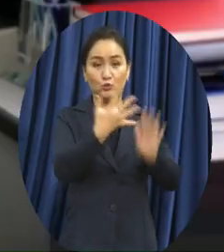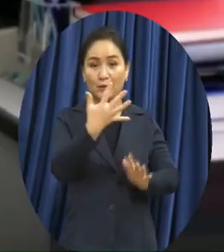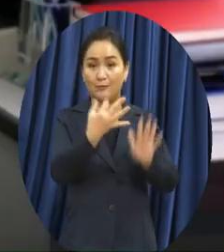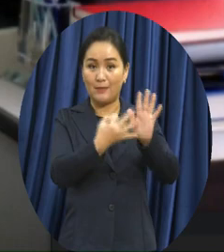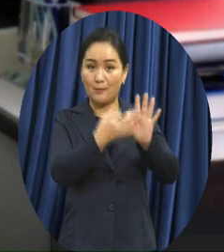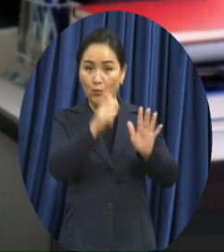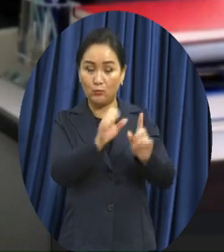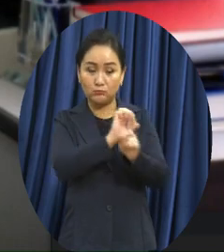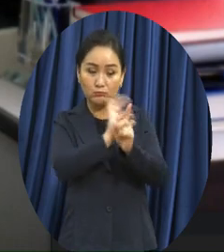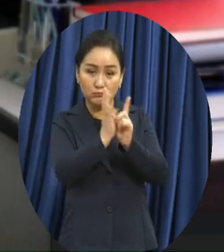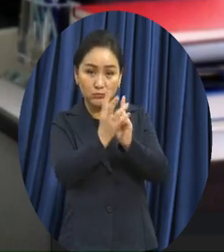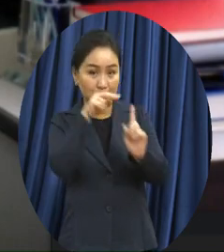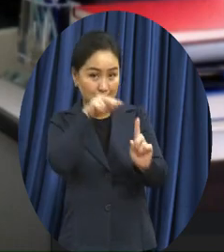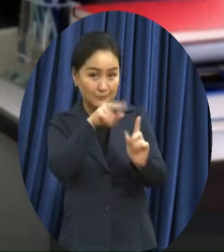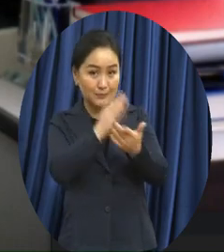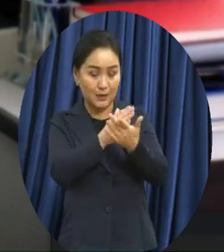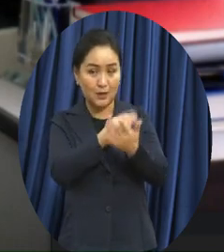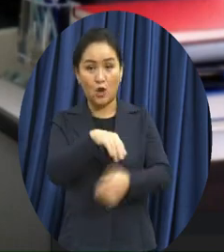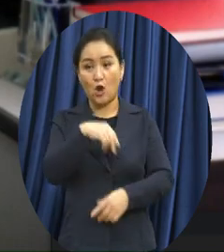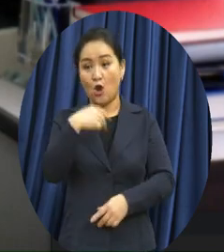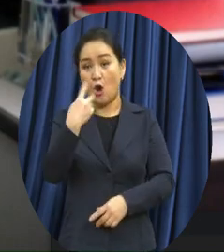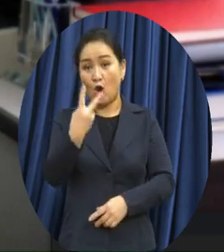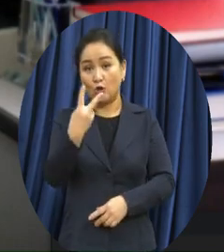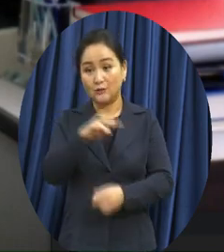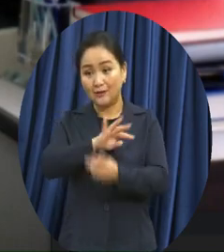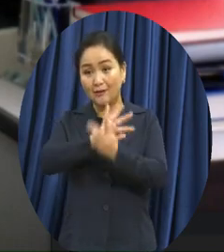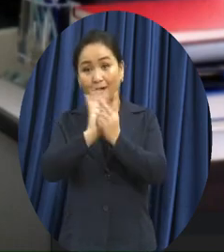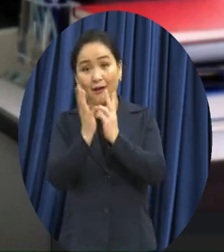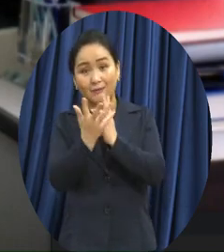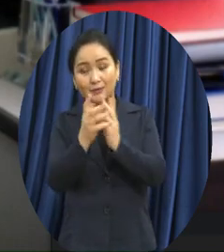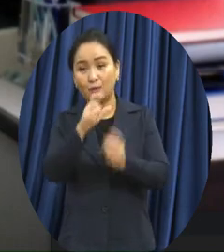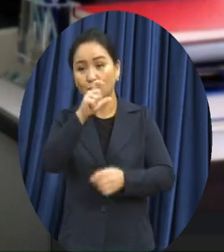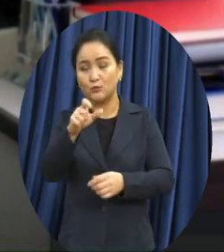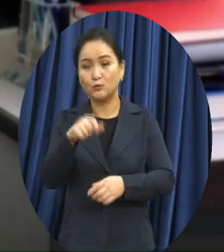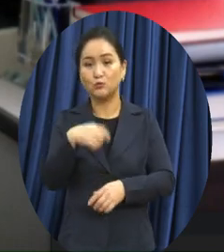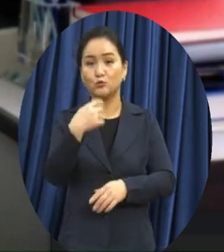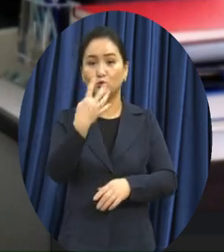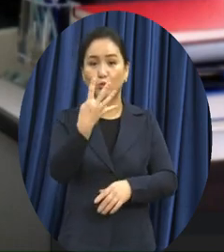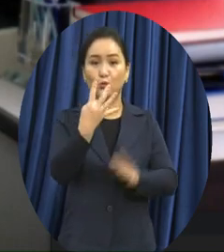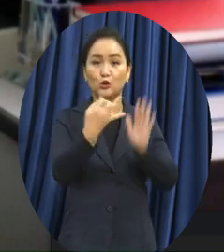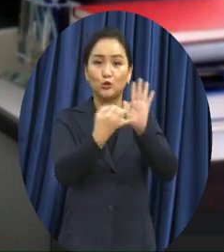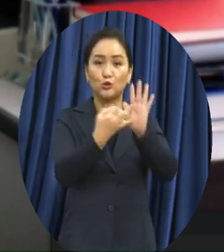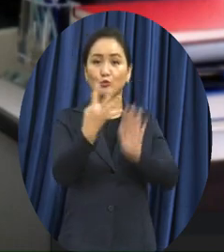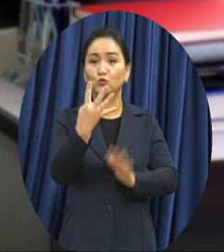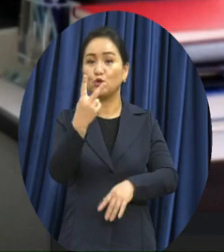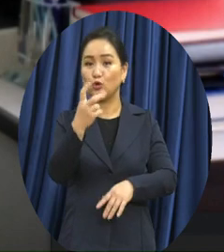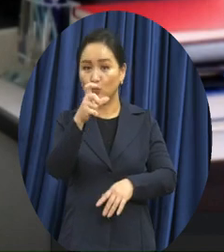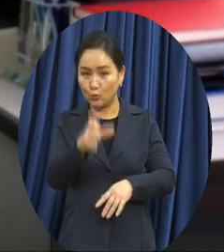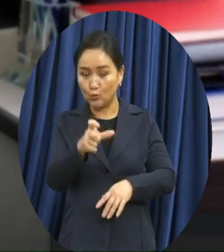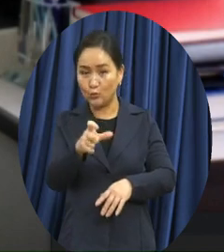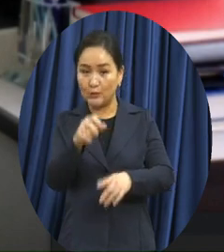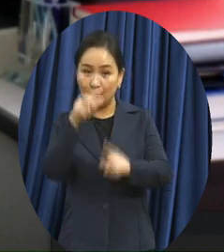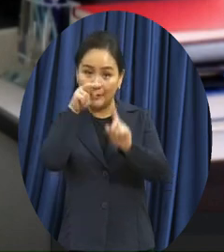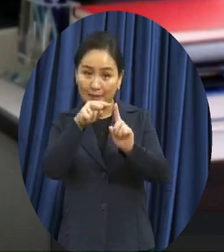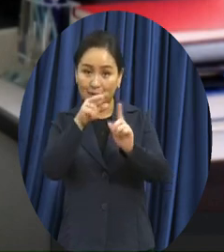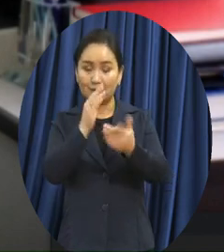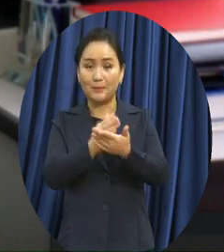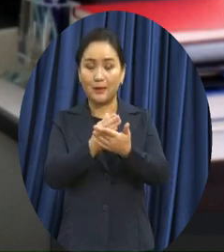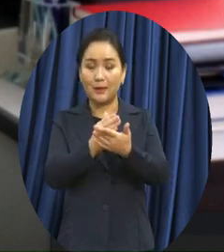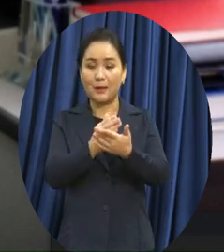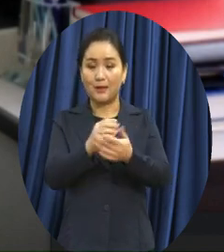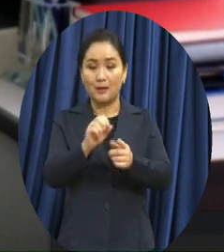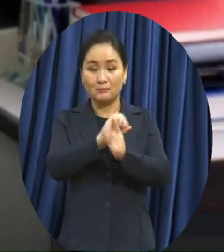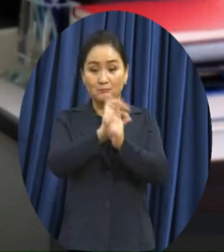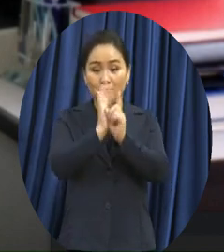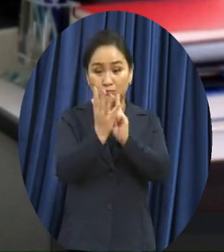958, хоёрдугч хавдлын тоо 4,742 болсон байна. Тэгэхээр халдлын тоо нэмэгдхийн хэрээр бол одоо энэ